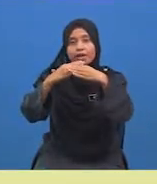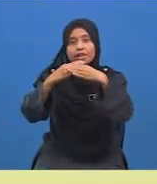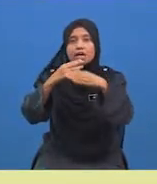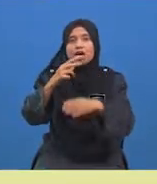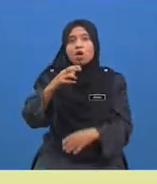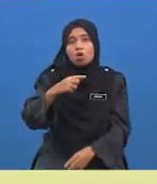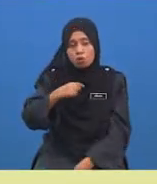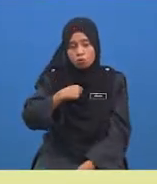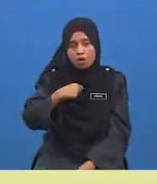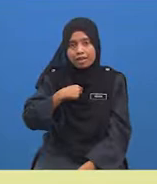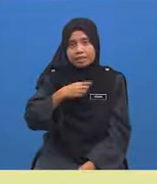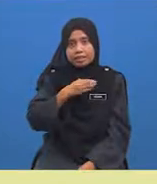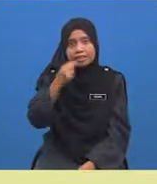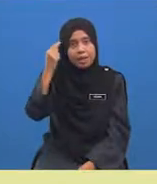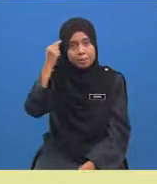dan mental.